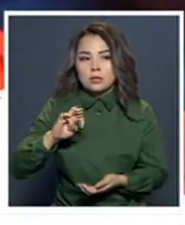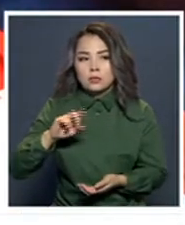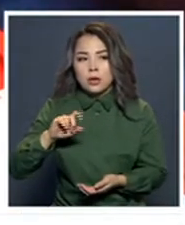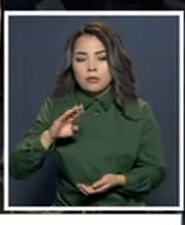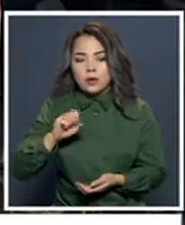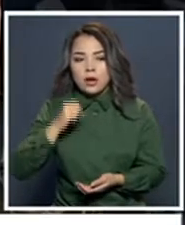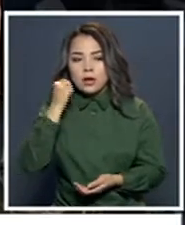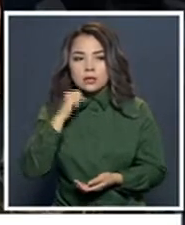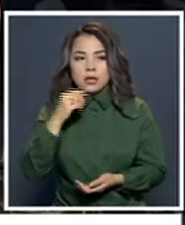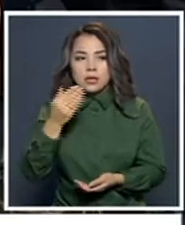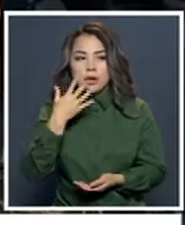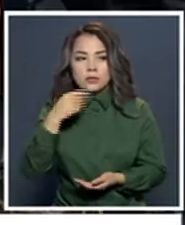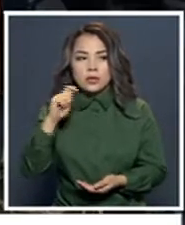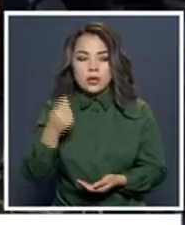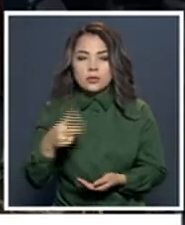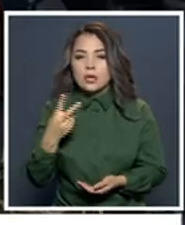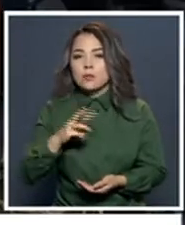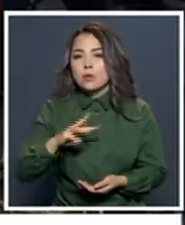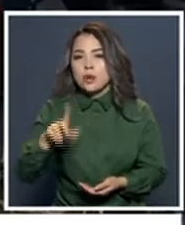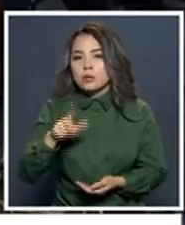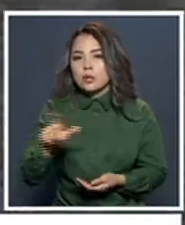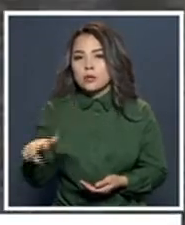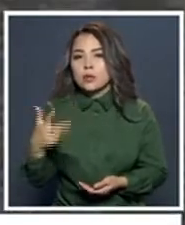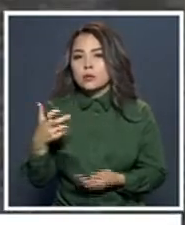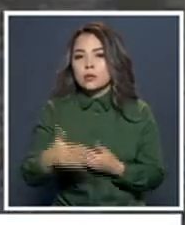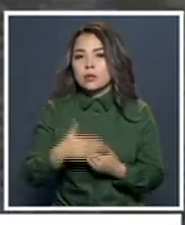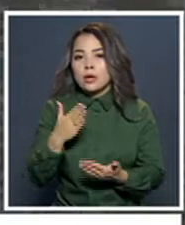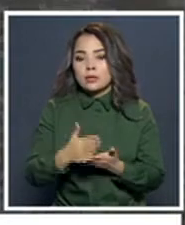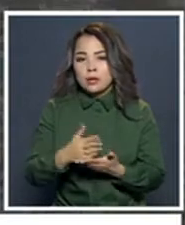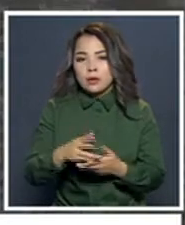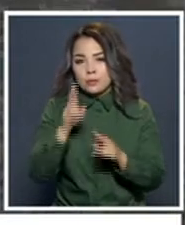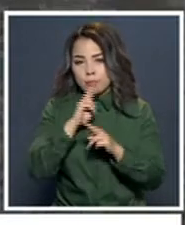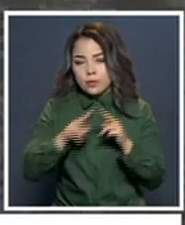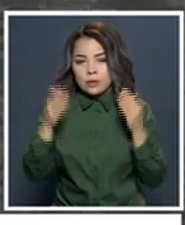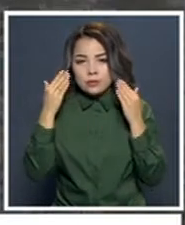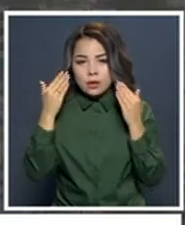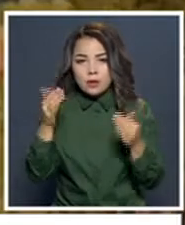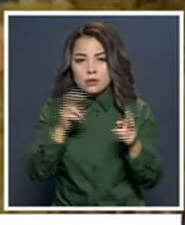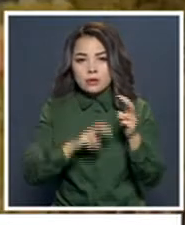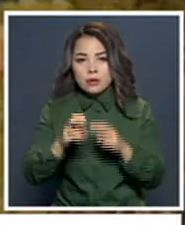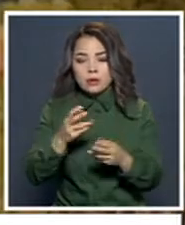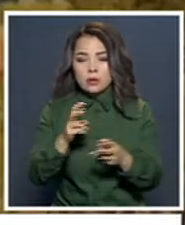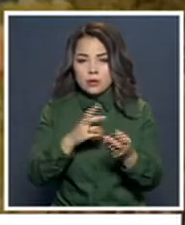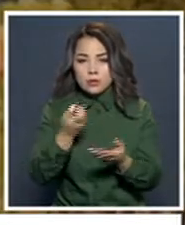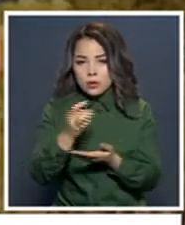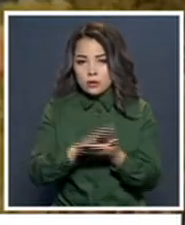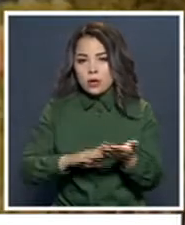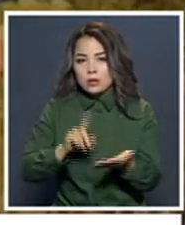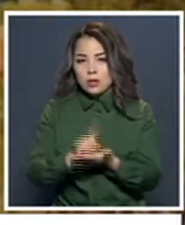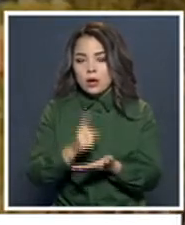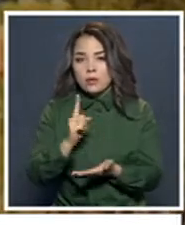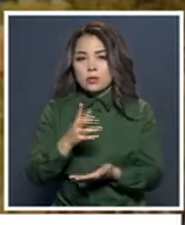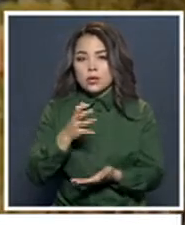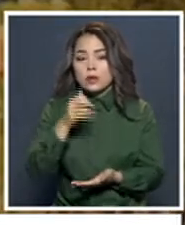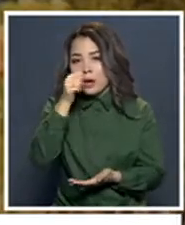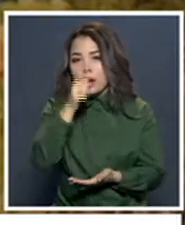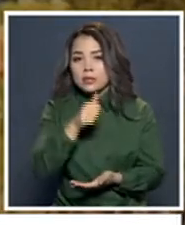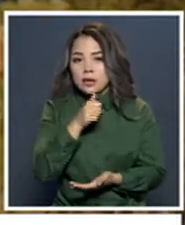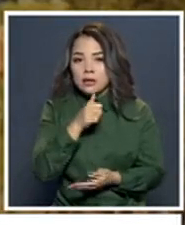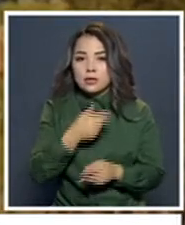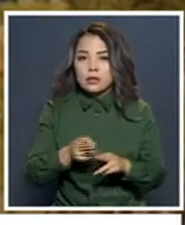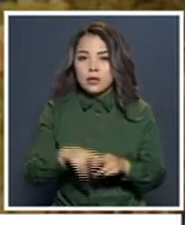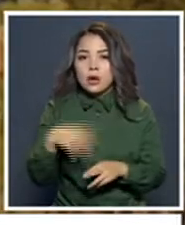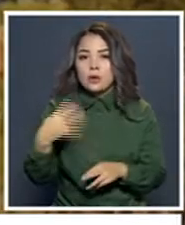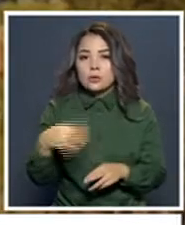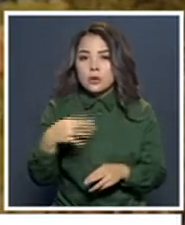майданға аттанған 2 миллионға жуық жауынгердің 300 мыңға жуығы хабарсыз кеткенін айтады. Бір жарым айда 40 атамыздың жерленген